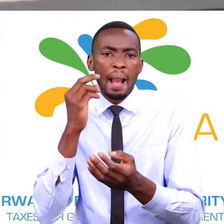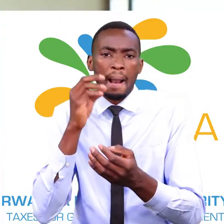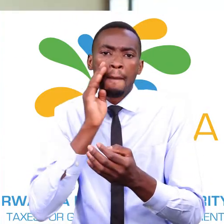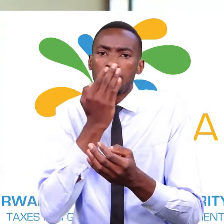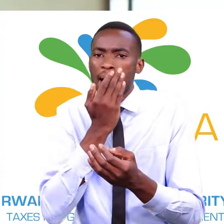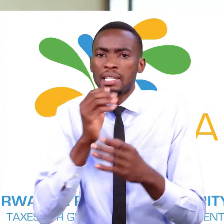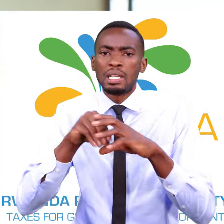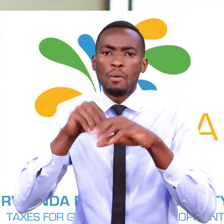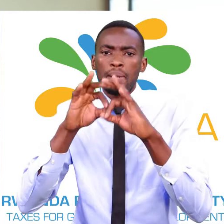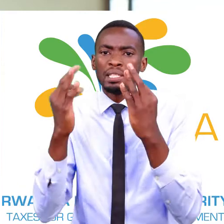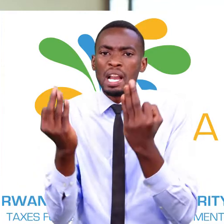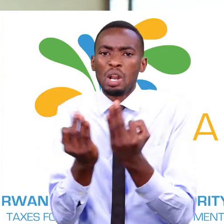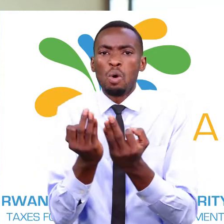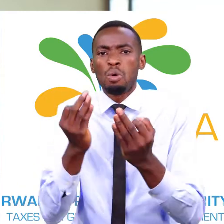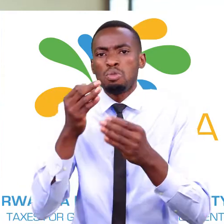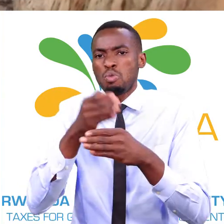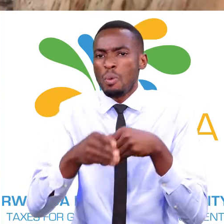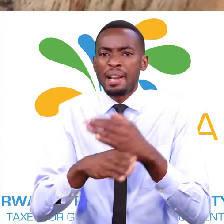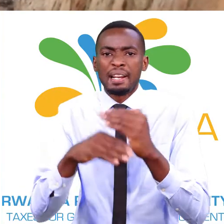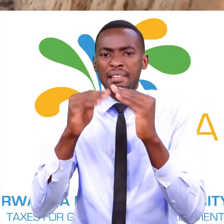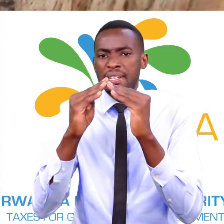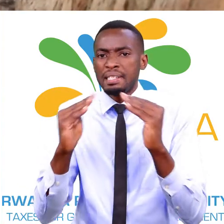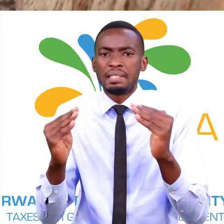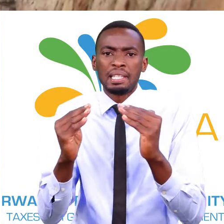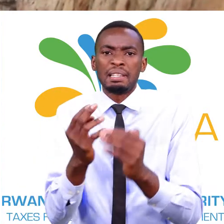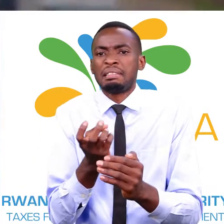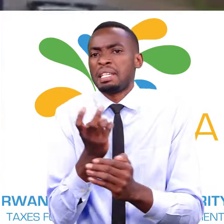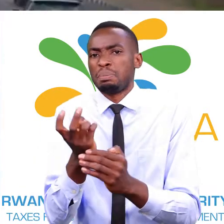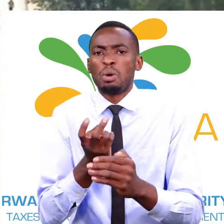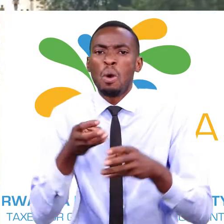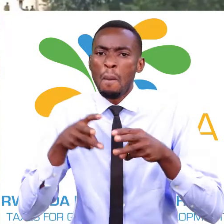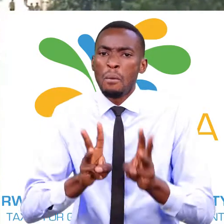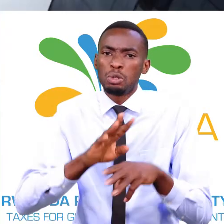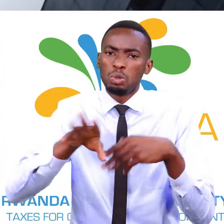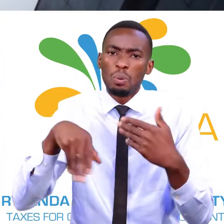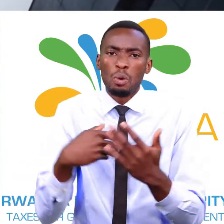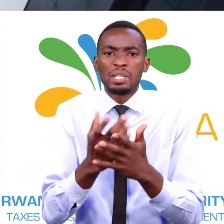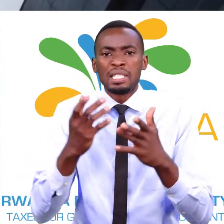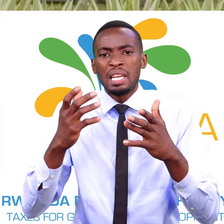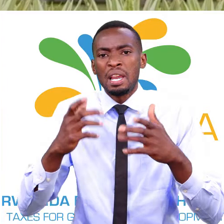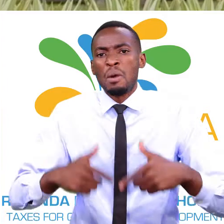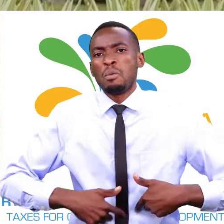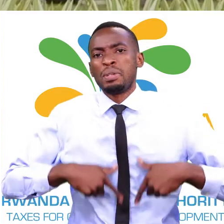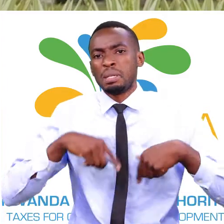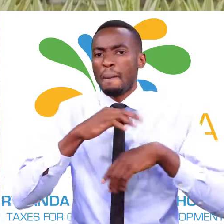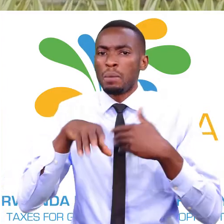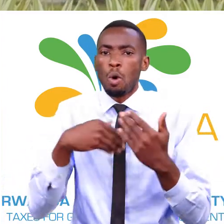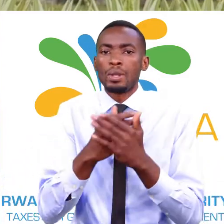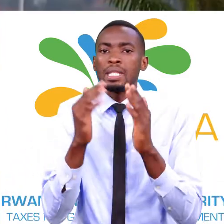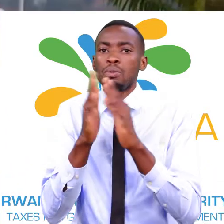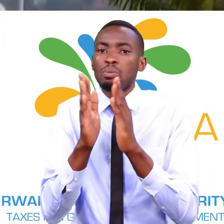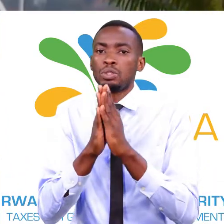miryango yaba ari ukunoza imiturire yaba ari ukunoza transport mu buryo bwose butandukanye mu buzima bwose bw'umujyi wa